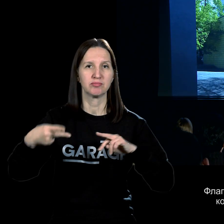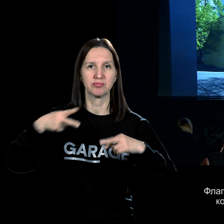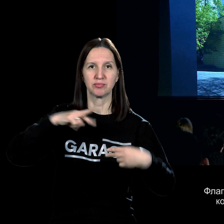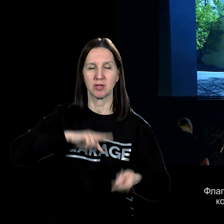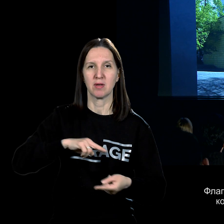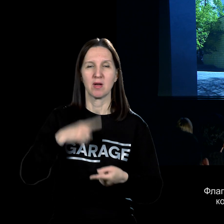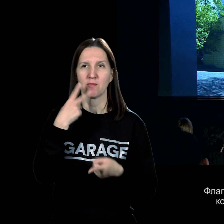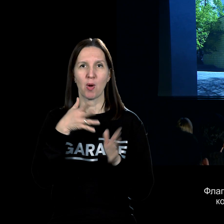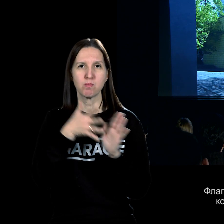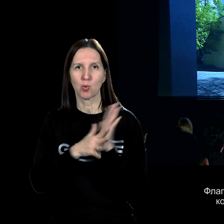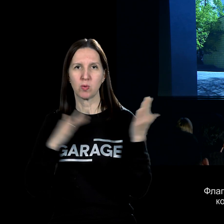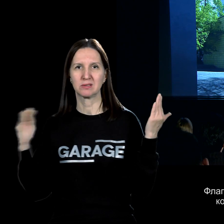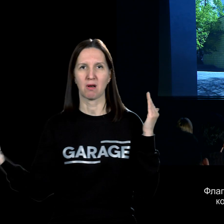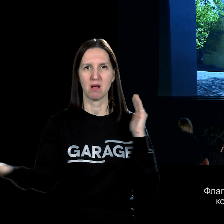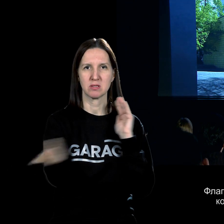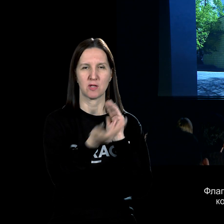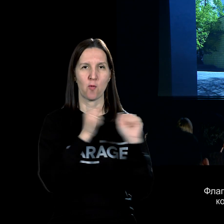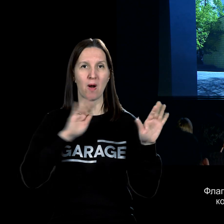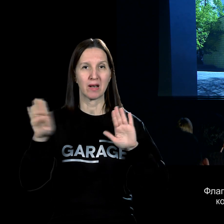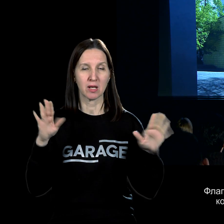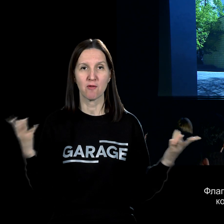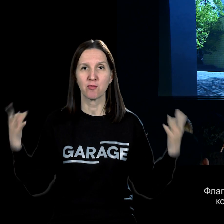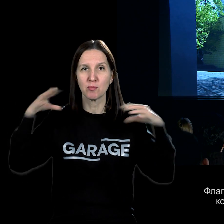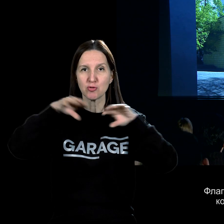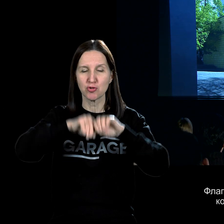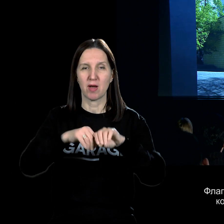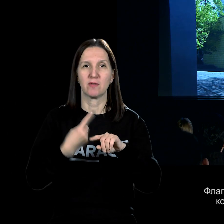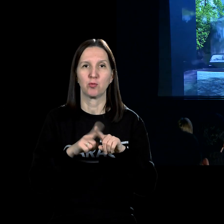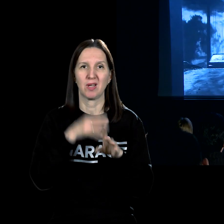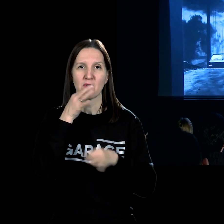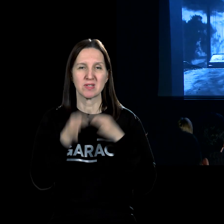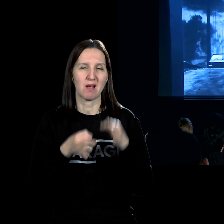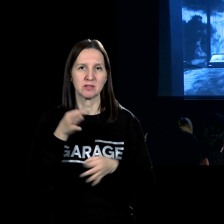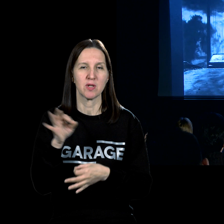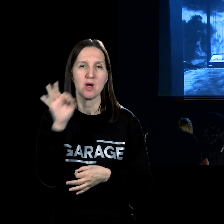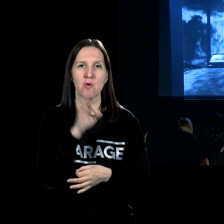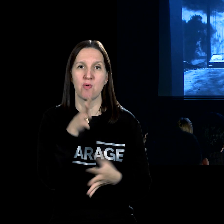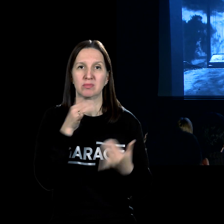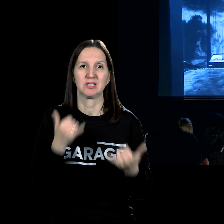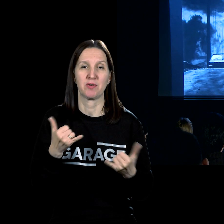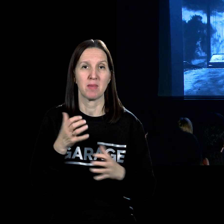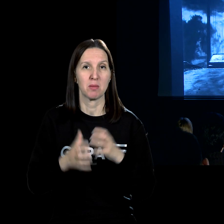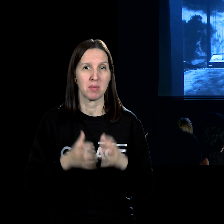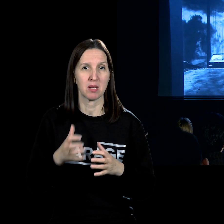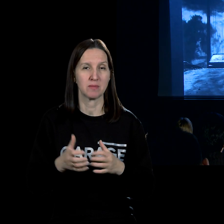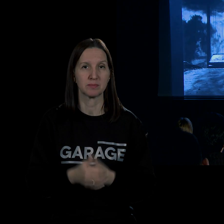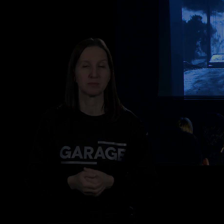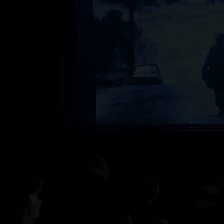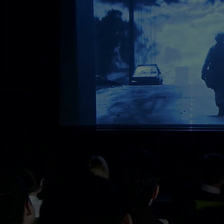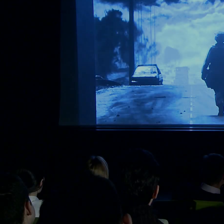превращающийся, собственно, в пространство, как галерея, которая вмещает в себя высказывания о современном мире.